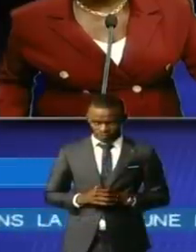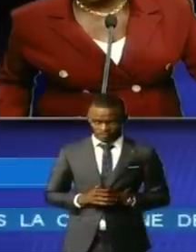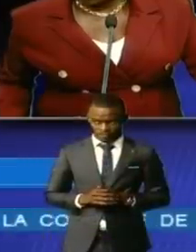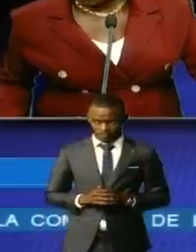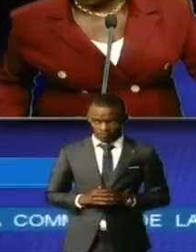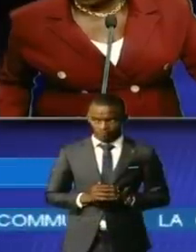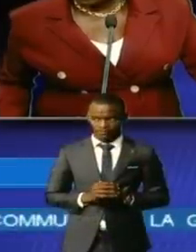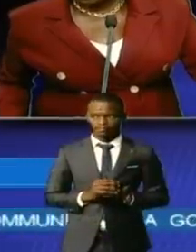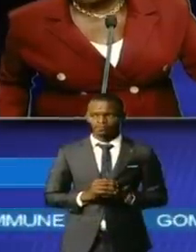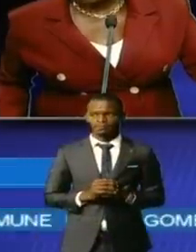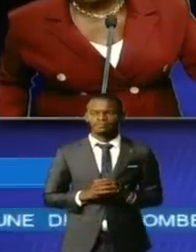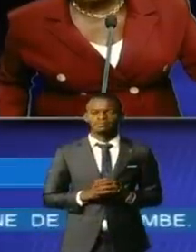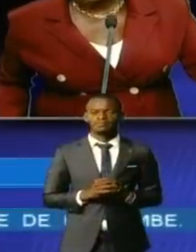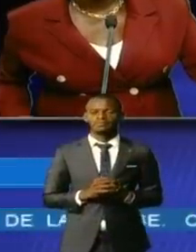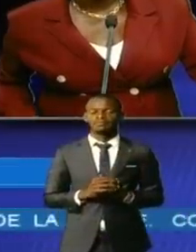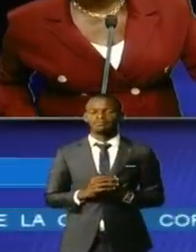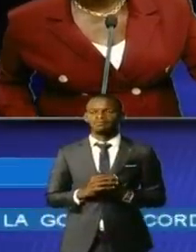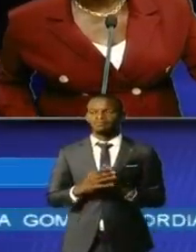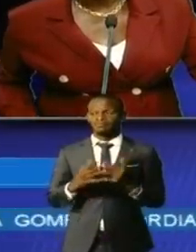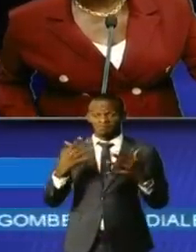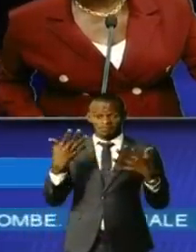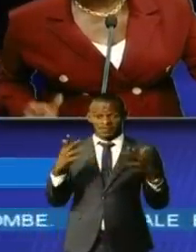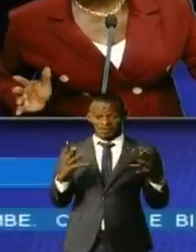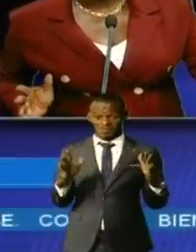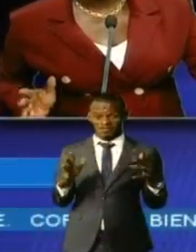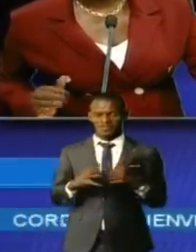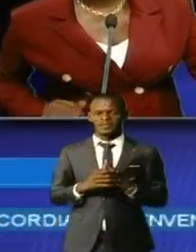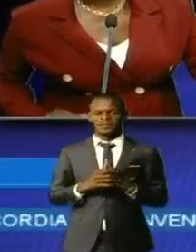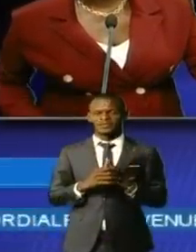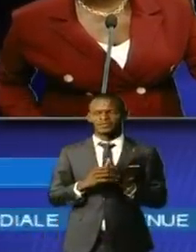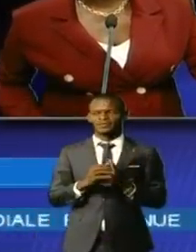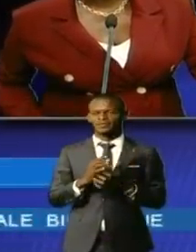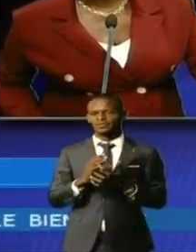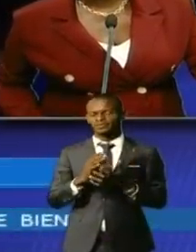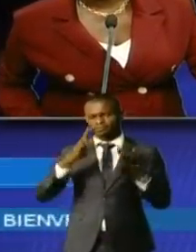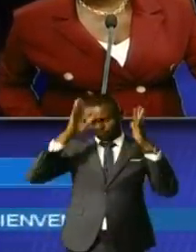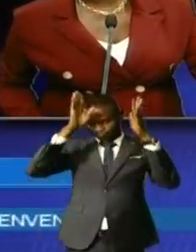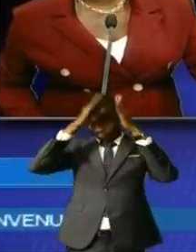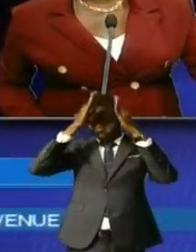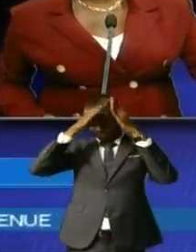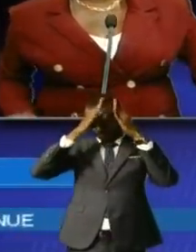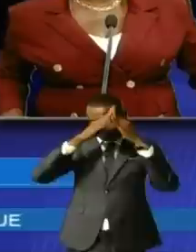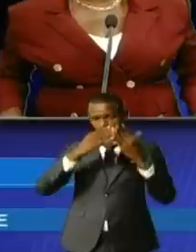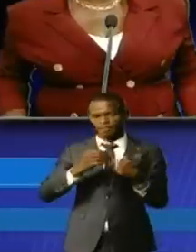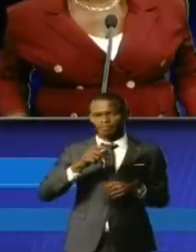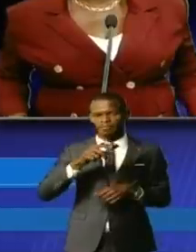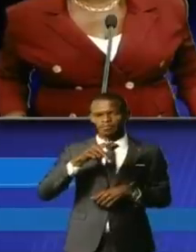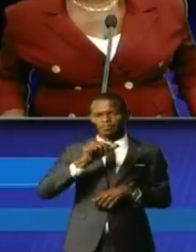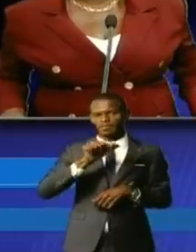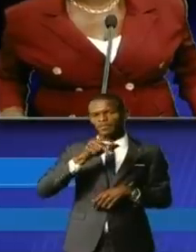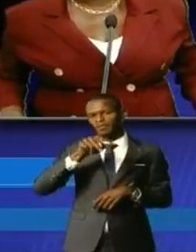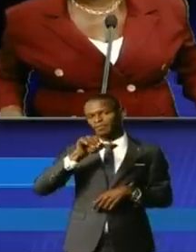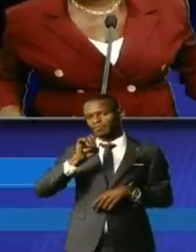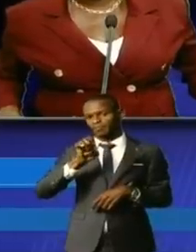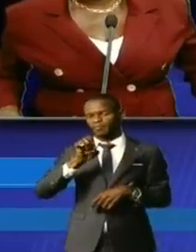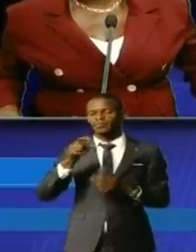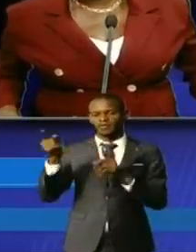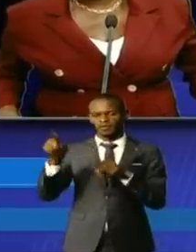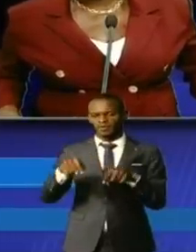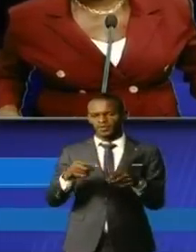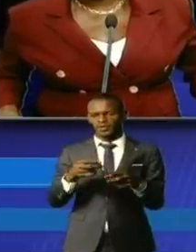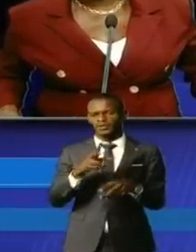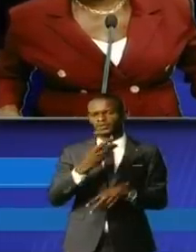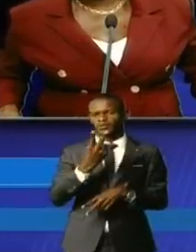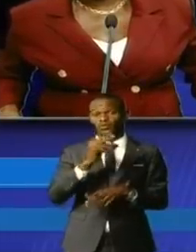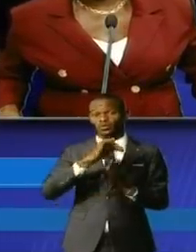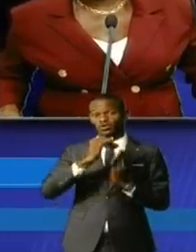ministre du Commerce extérieur. Enfin, le pape François va bel et bien arriver ici à Kinshasa à partir de ce 2 juillet.